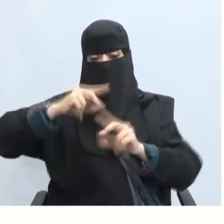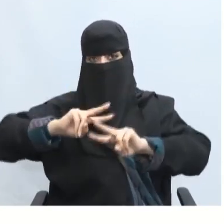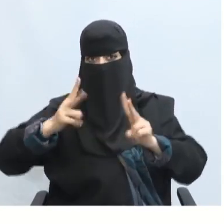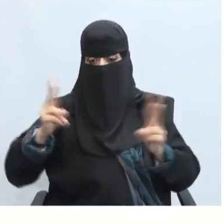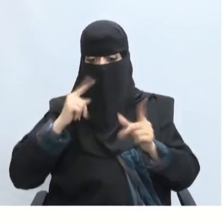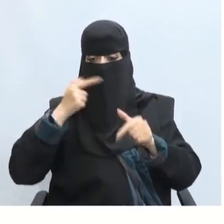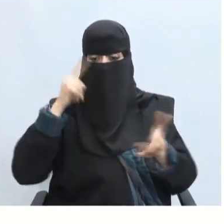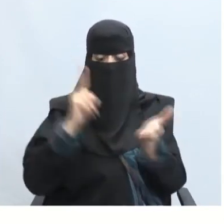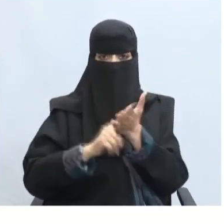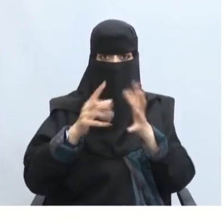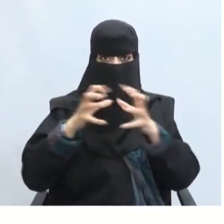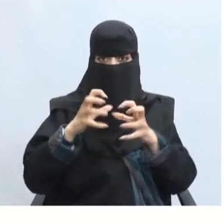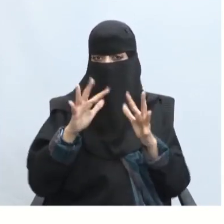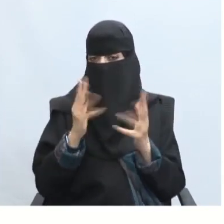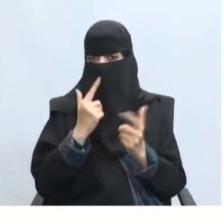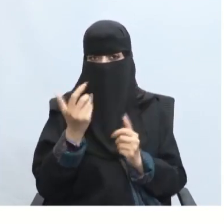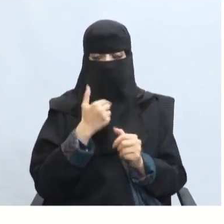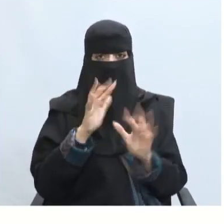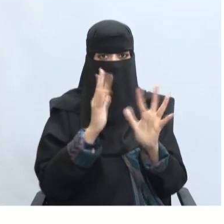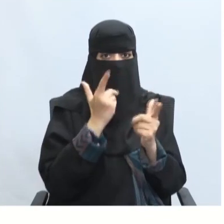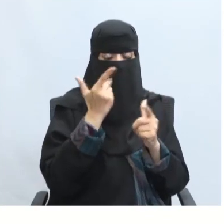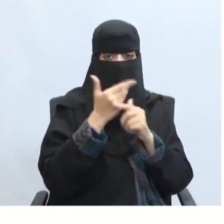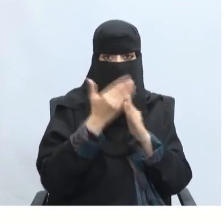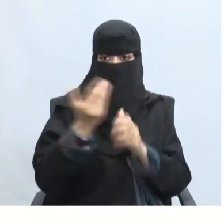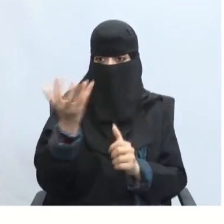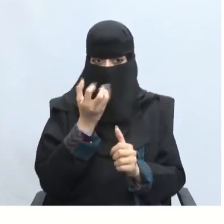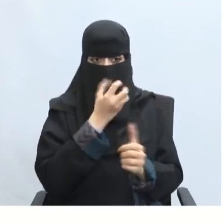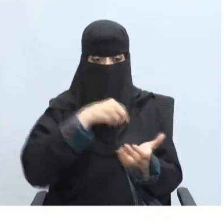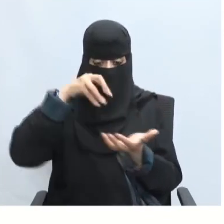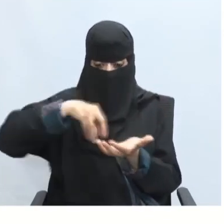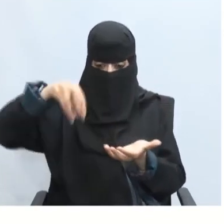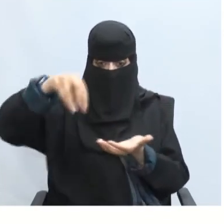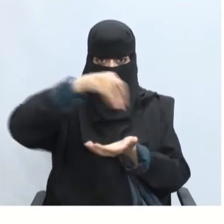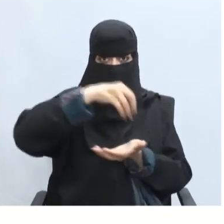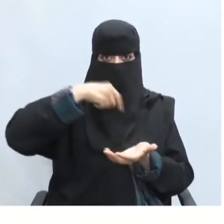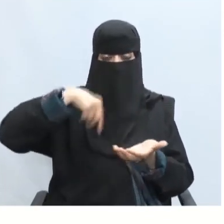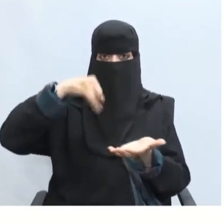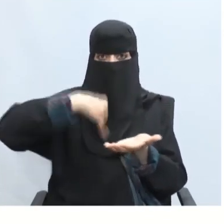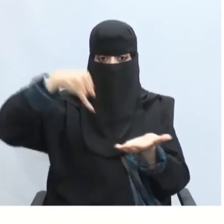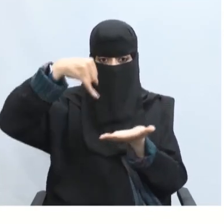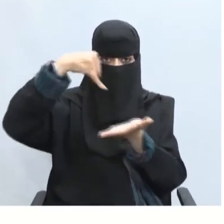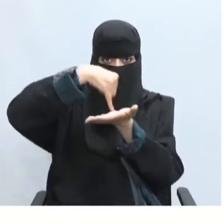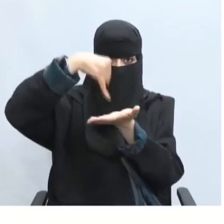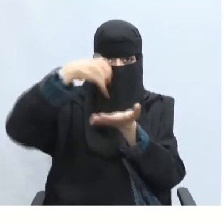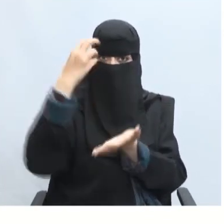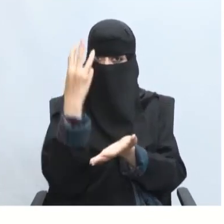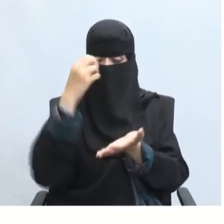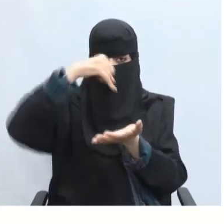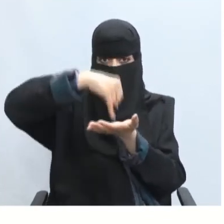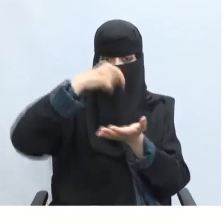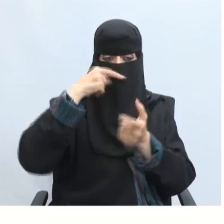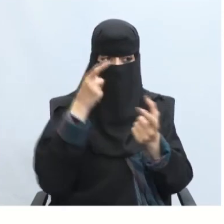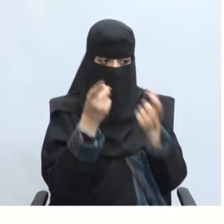تفسر لماذا نحتاج الى ثلاث محطات رصد لتحديد موقع المركز السطحي للزلزال